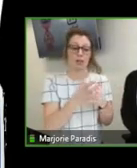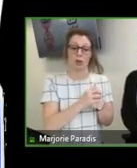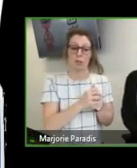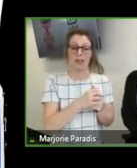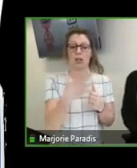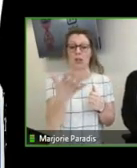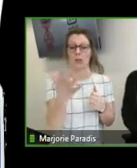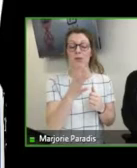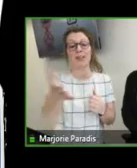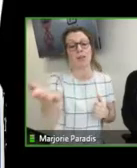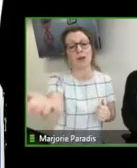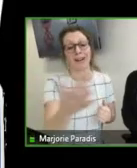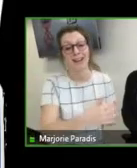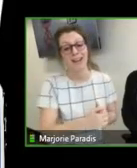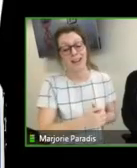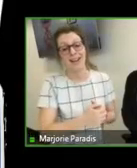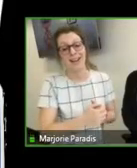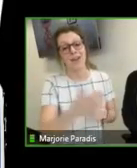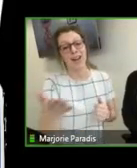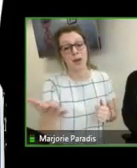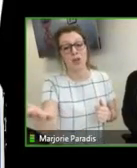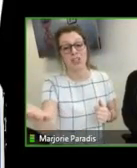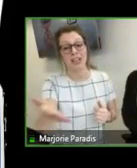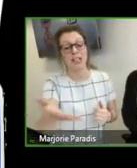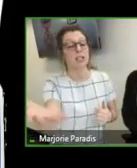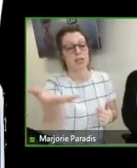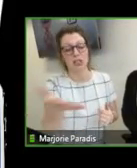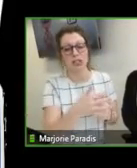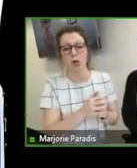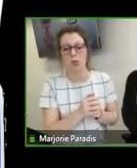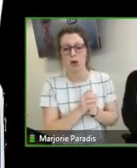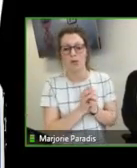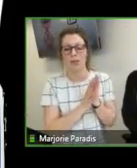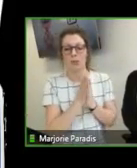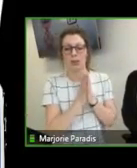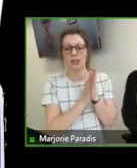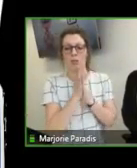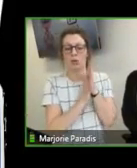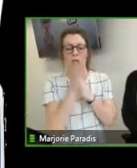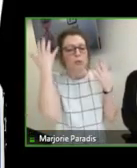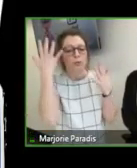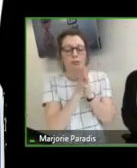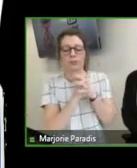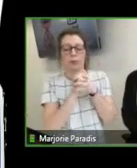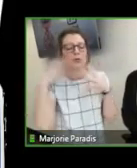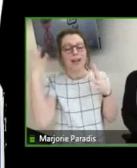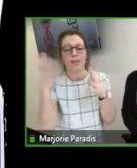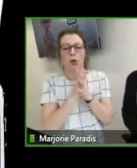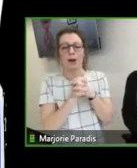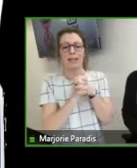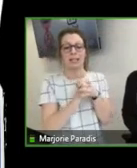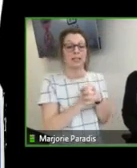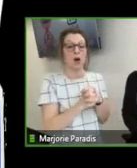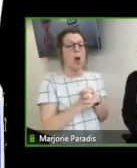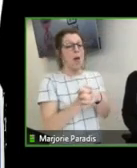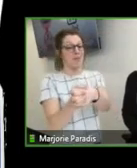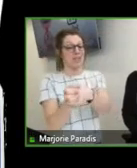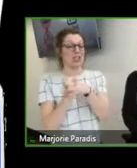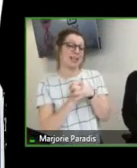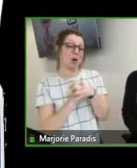également, donc sur le plan économique. Puis finalement, ben, l'affaire Cambridge Analytica, j'imagine que plusieurs, vous êtes peut-être en mesure, vous savez de quoi il est